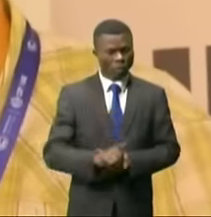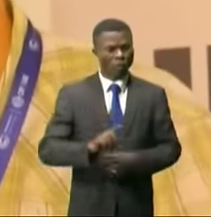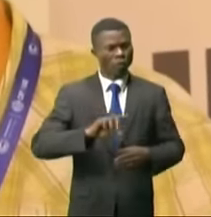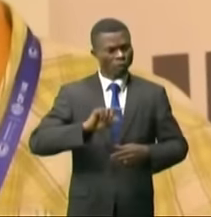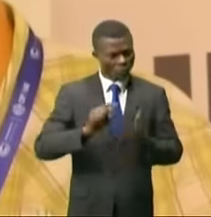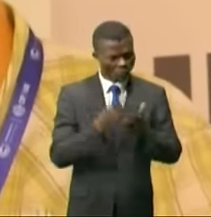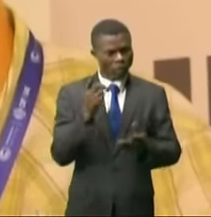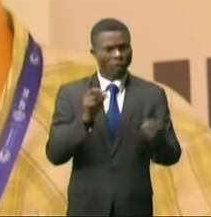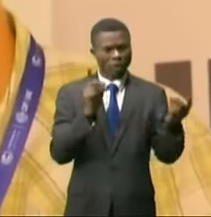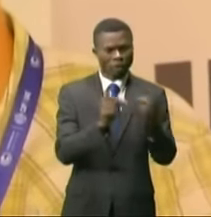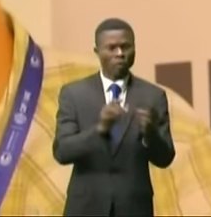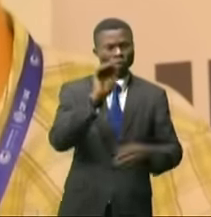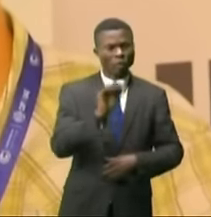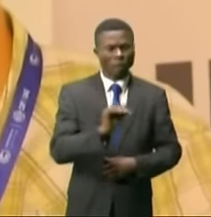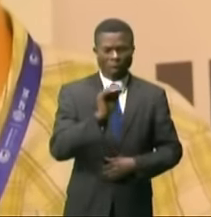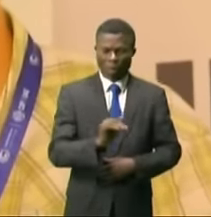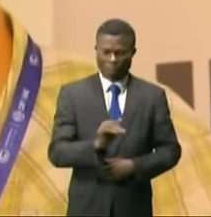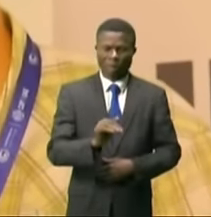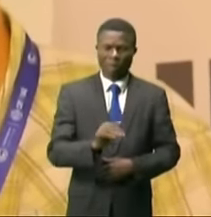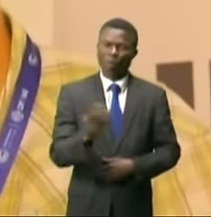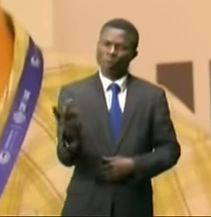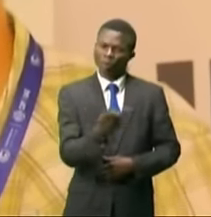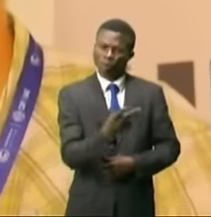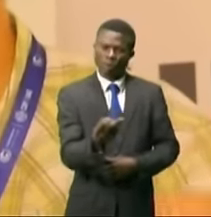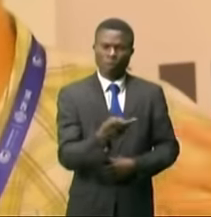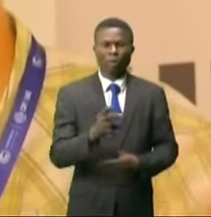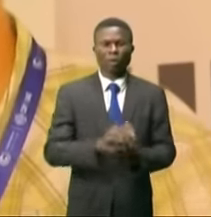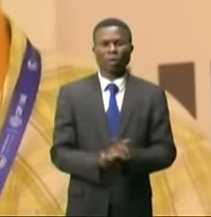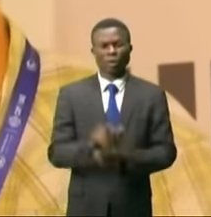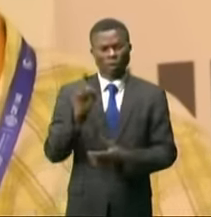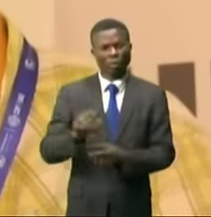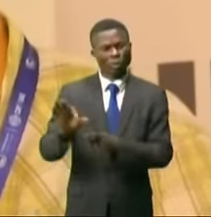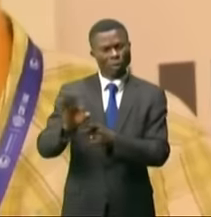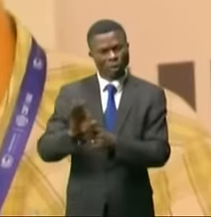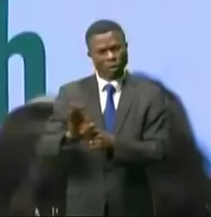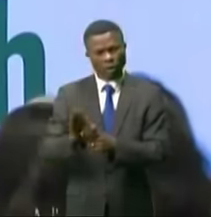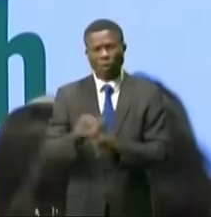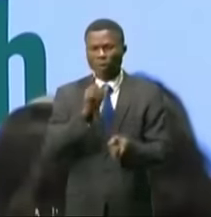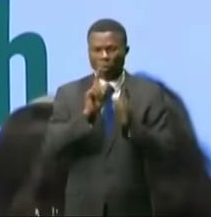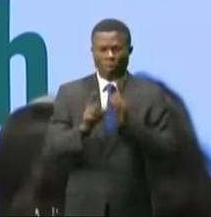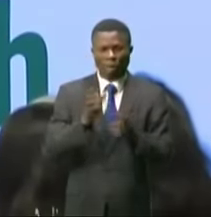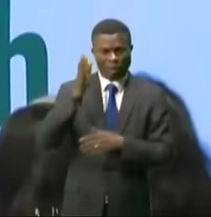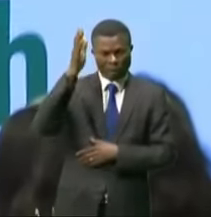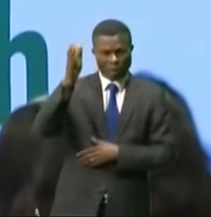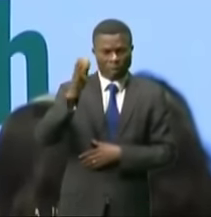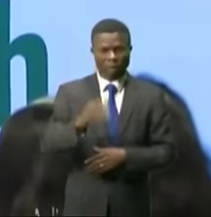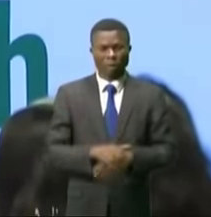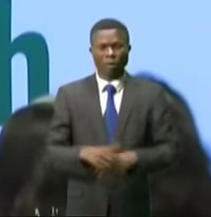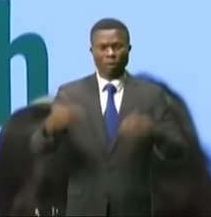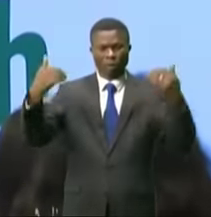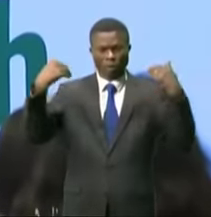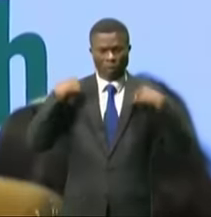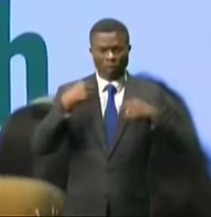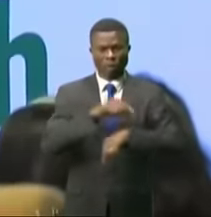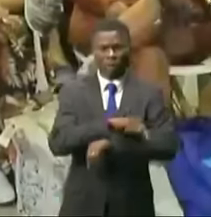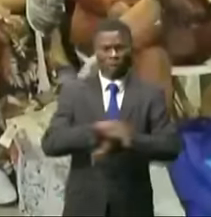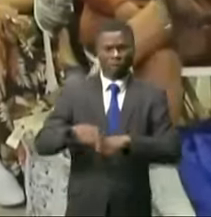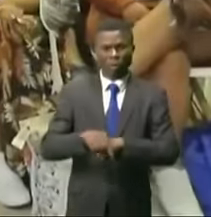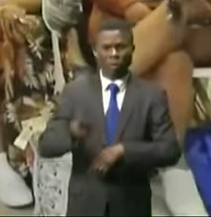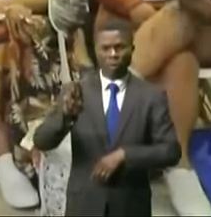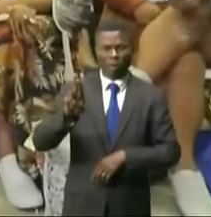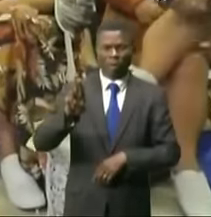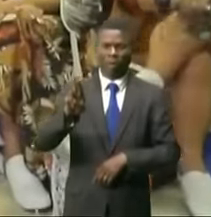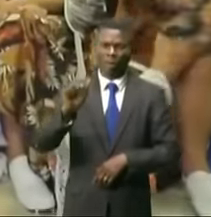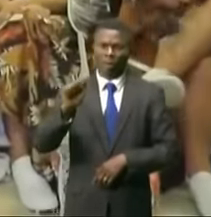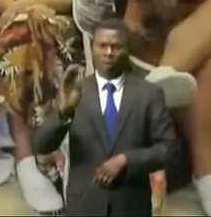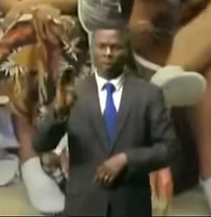aux peuples autochtones si on veut avoir les forêts au futur. L'administrateur gérant de Era Congo